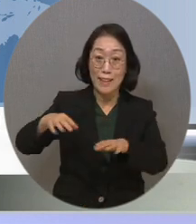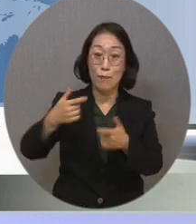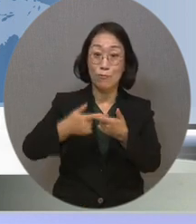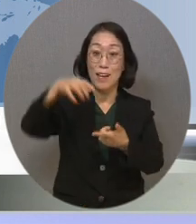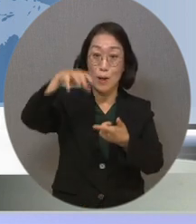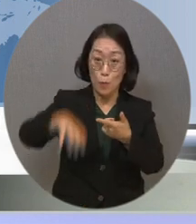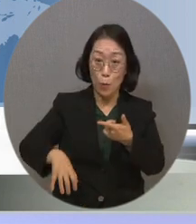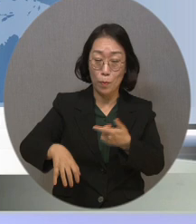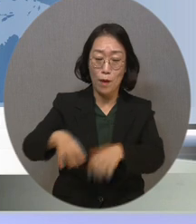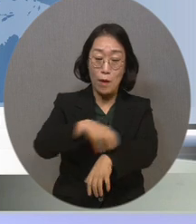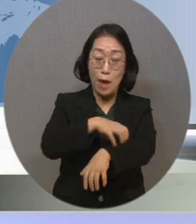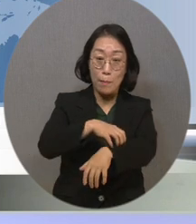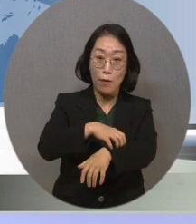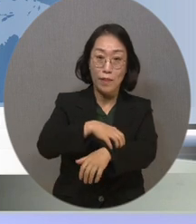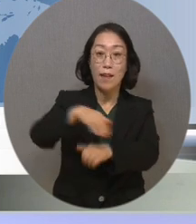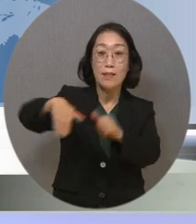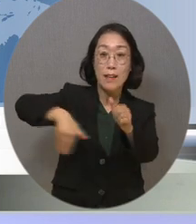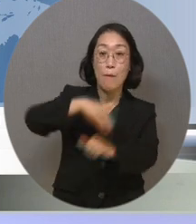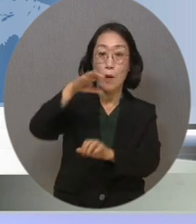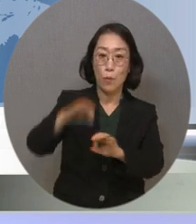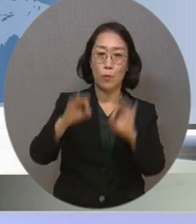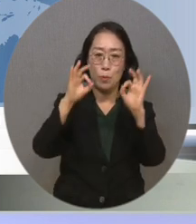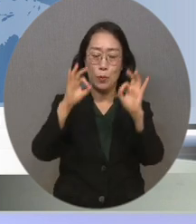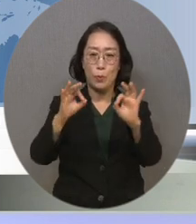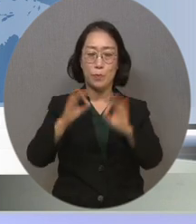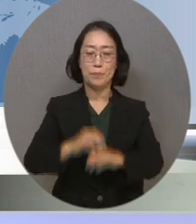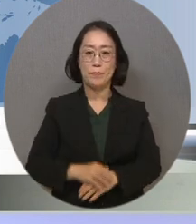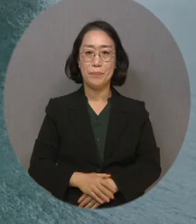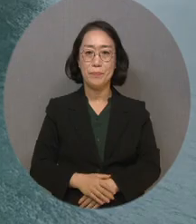해수욕장 무장애 해변체험 현장을 함께 만나보시죠.